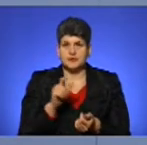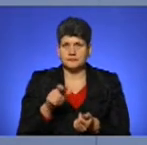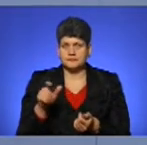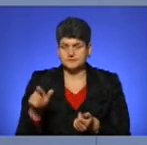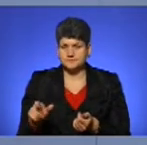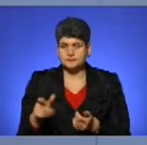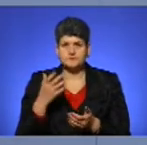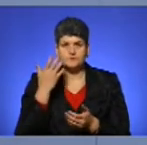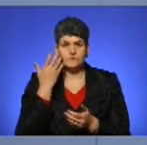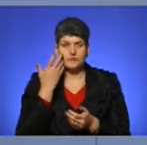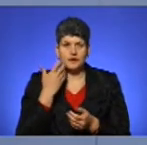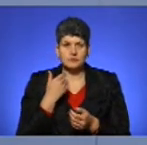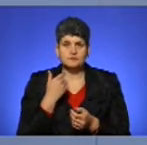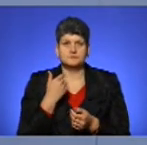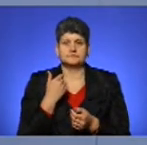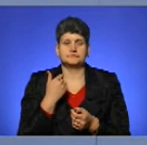коли